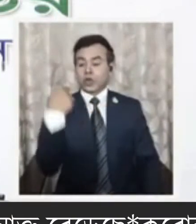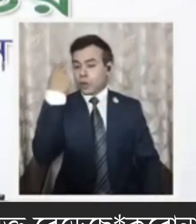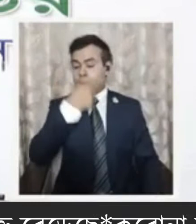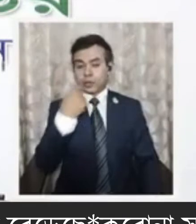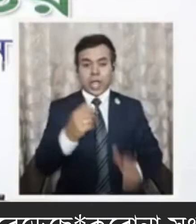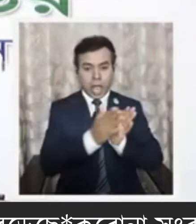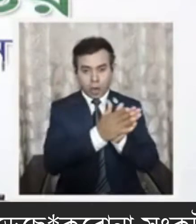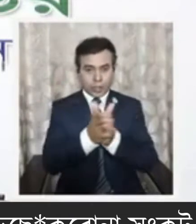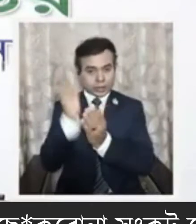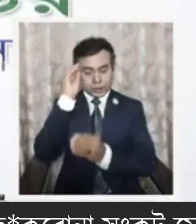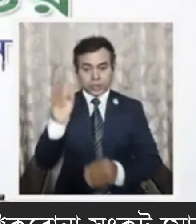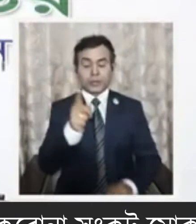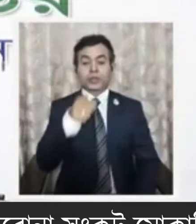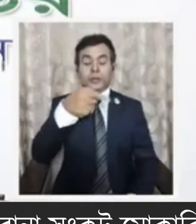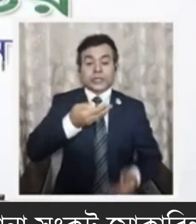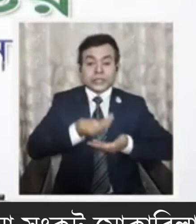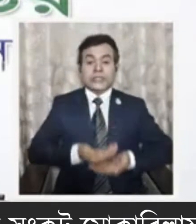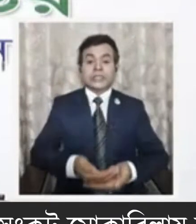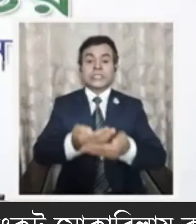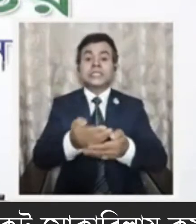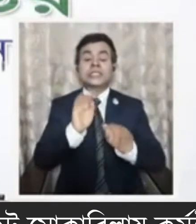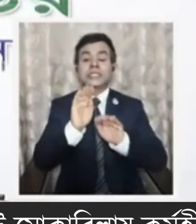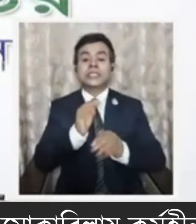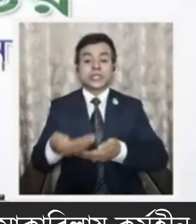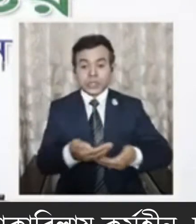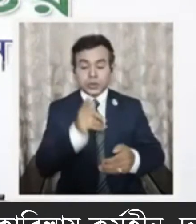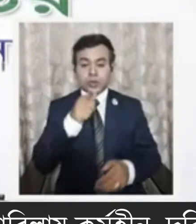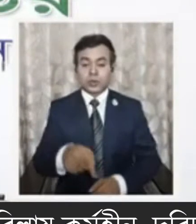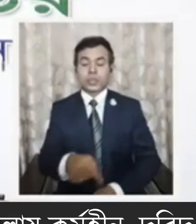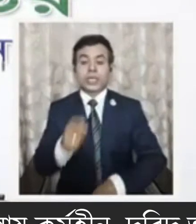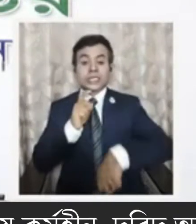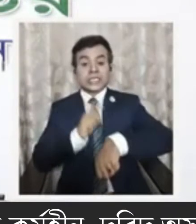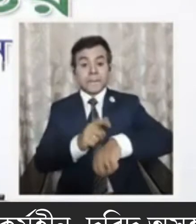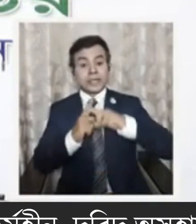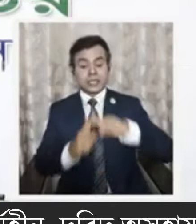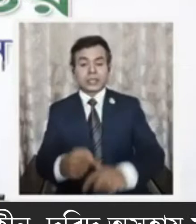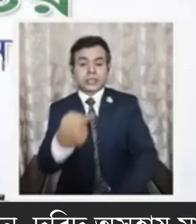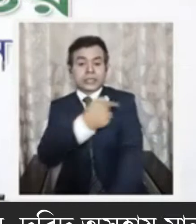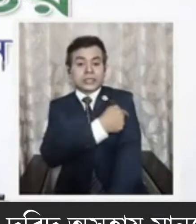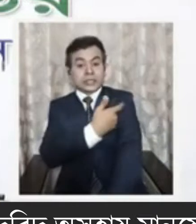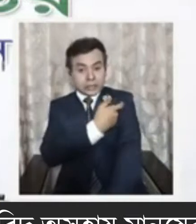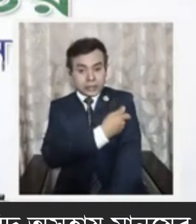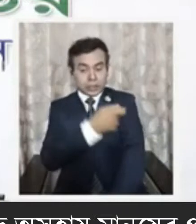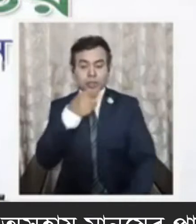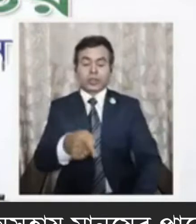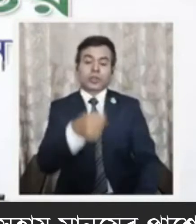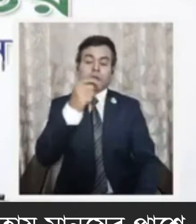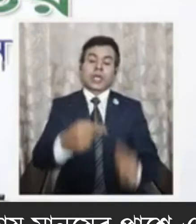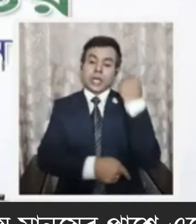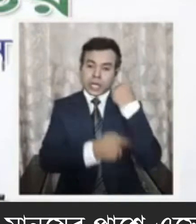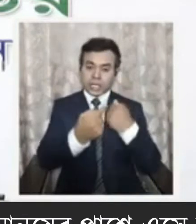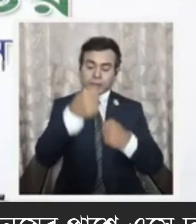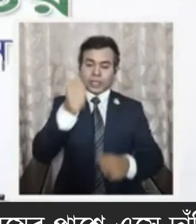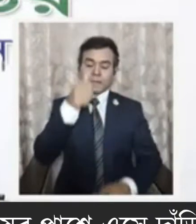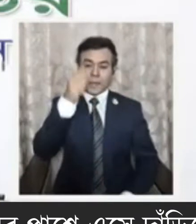সে তুলনায় বুধবার মৃত্যু কমেছে কিন্তু শনাক্ত বেড়েছে। বুধবার 24 জুন দুপুরে করোনা ভাইরাস নিয়ে স্বাস্থ্য অধিদপ্তরের নিয়মিত অনলাইন